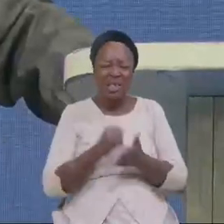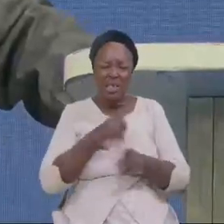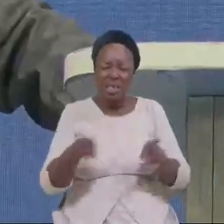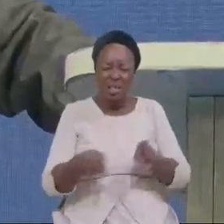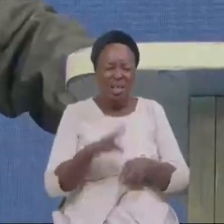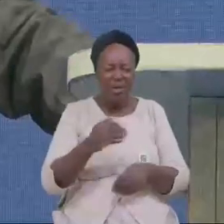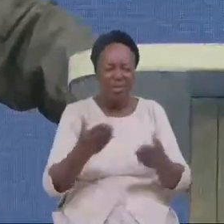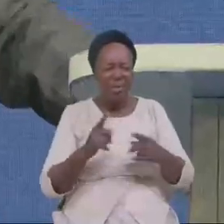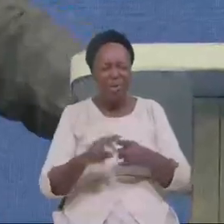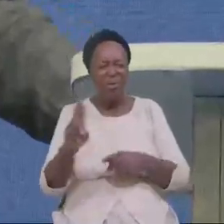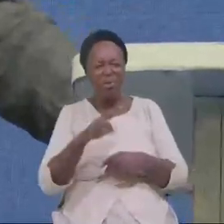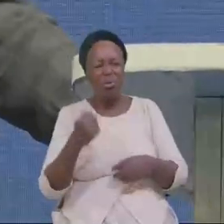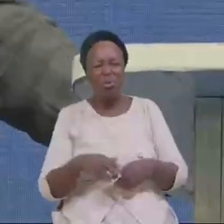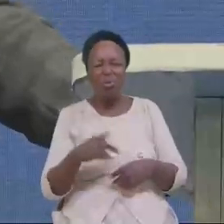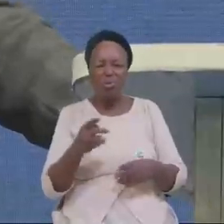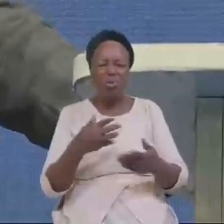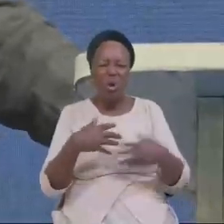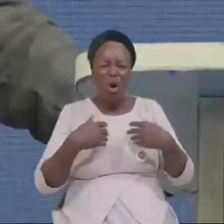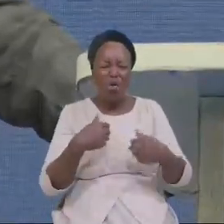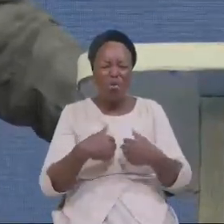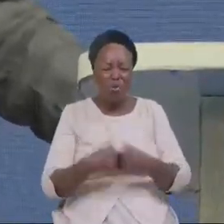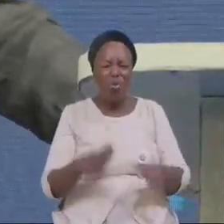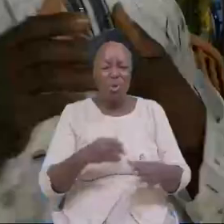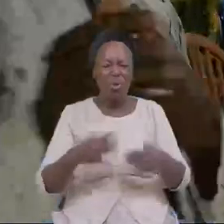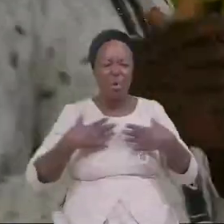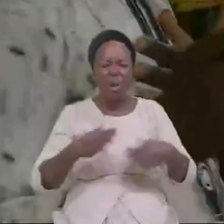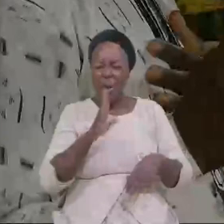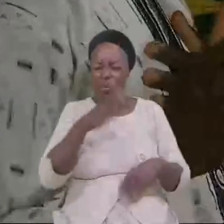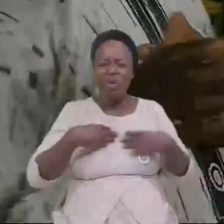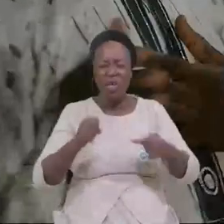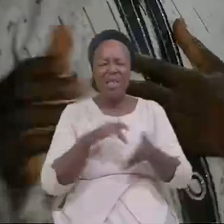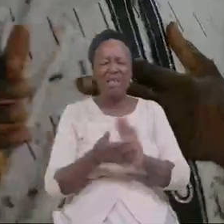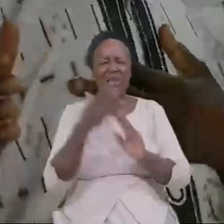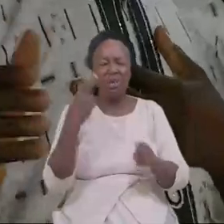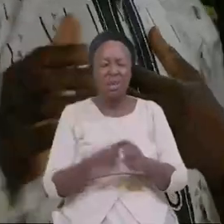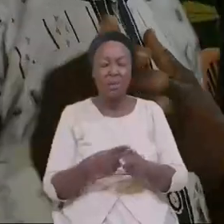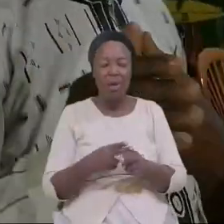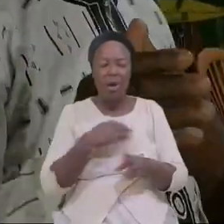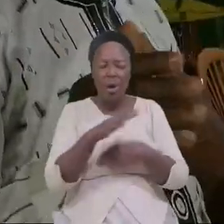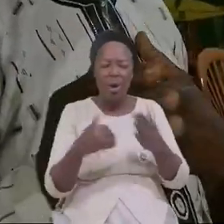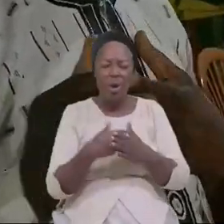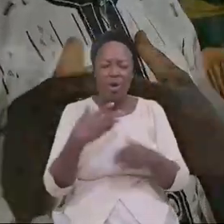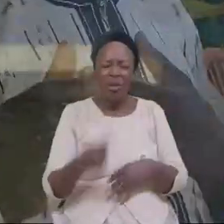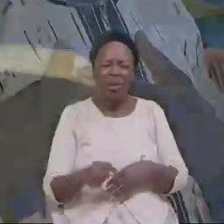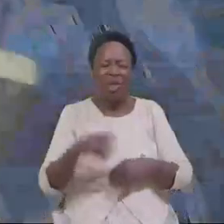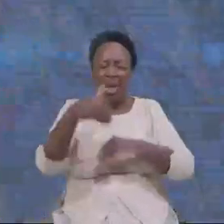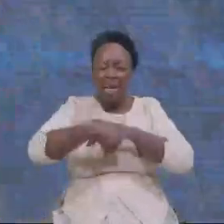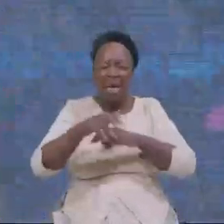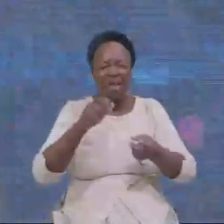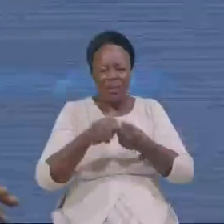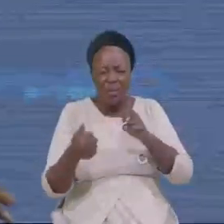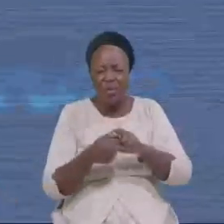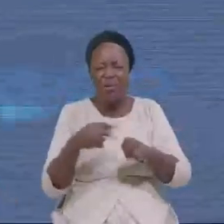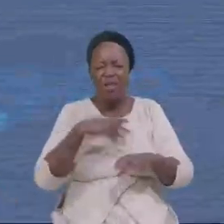veux perdre ton souffle, sois guéri au nom de Jésus. Tous les problèmes nocturnes,